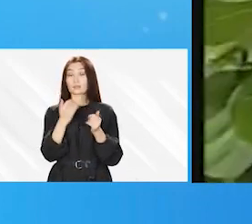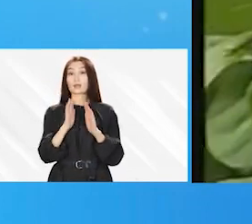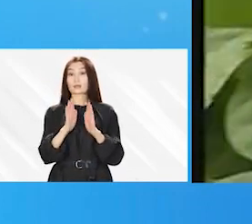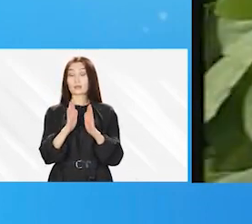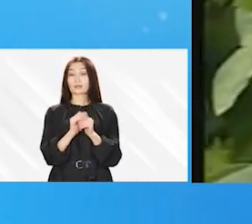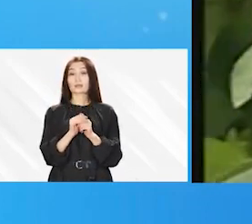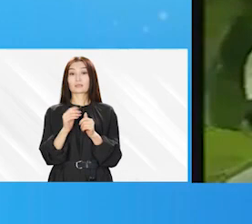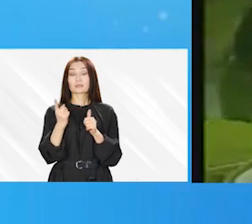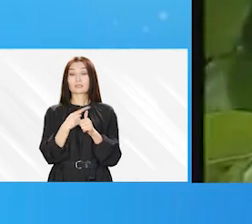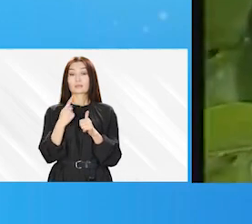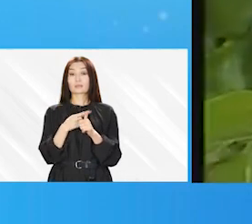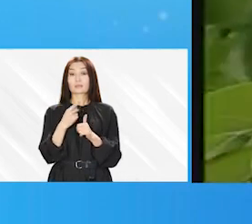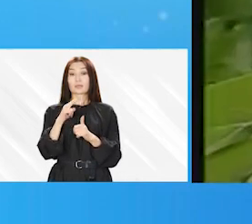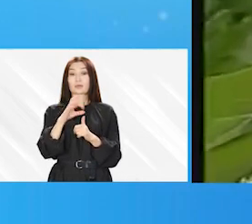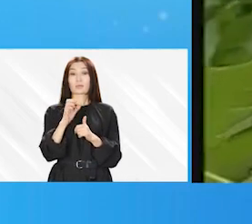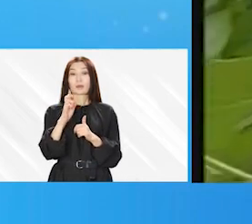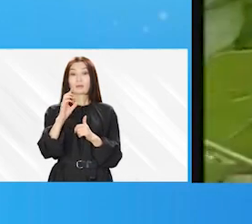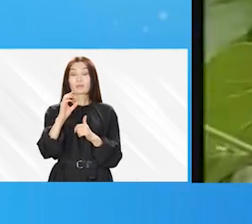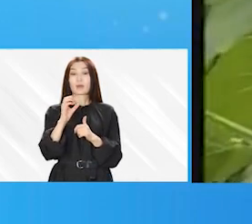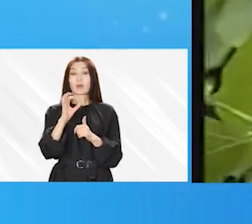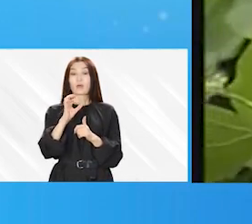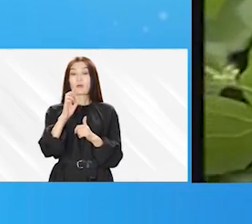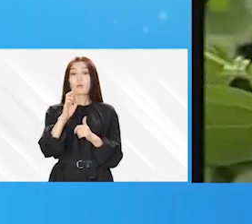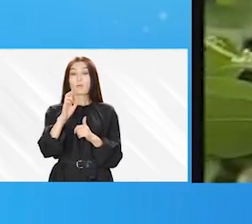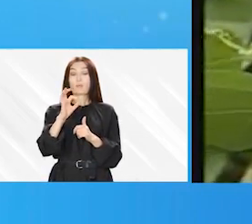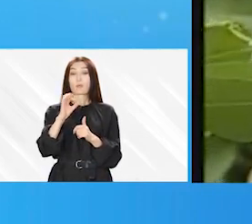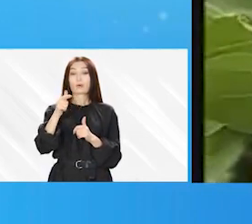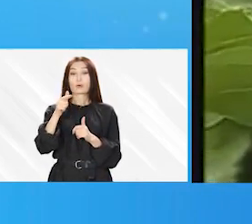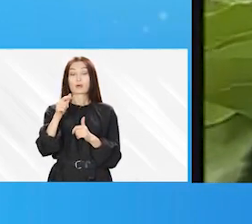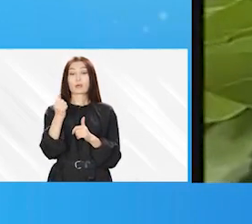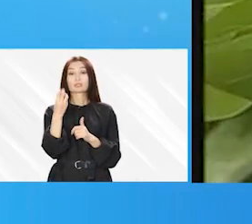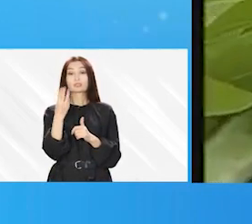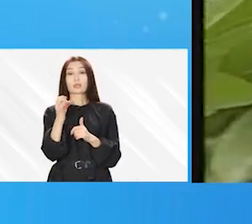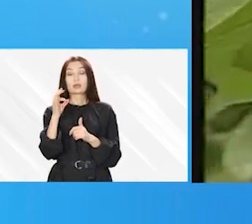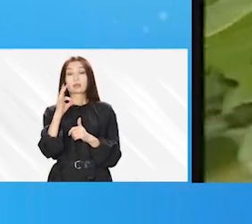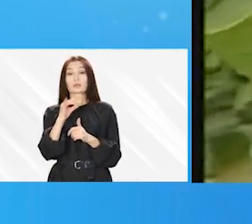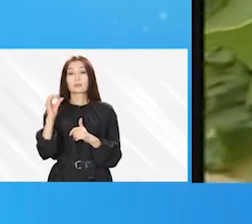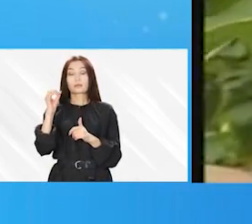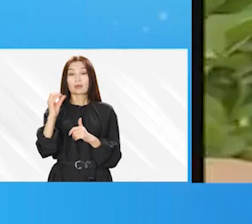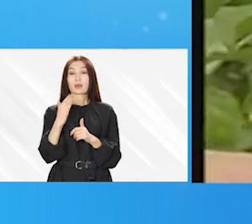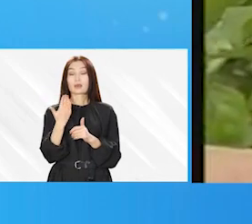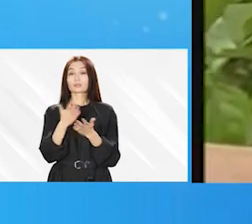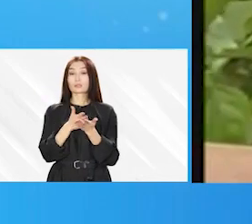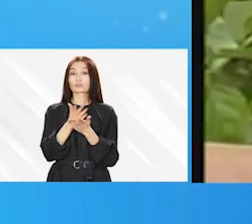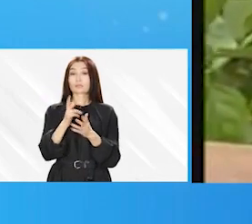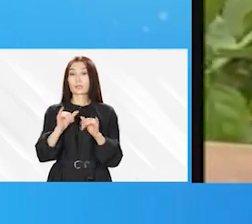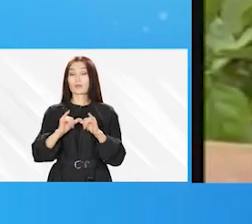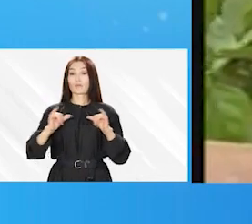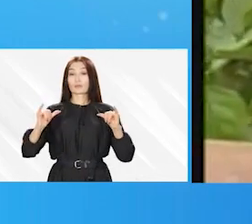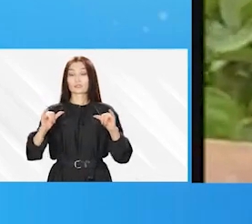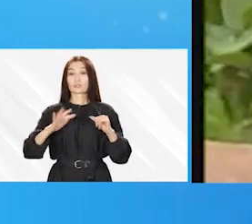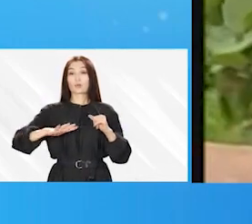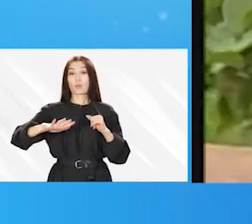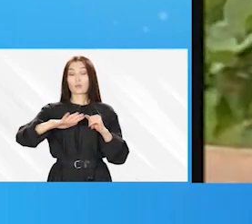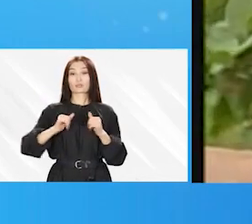боковые побеги называются побегами обогащения у деревьев и кустарников они служат для увеличения